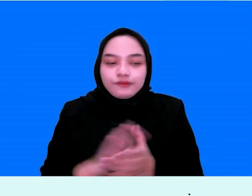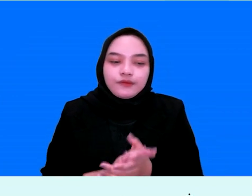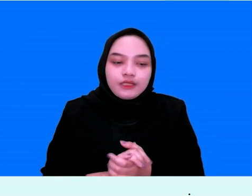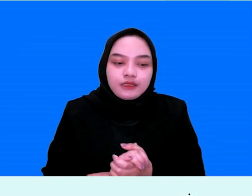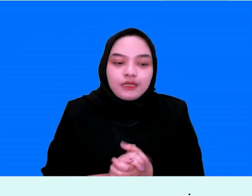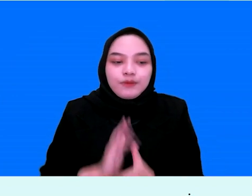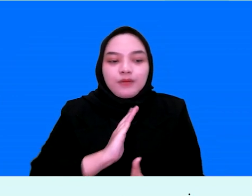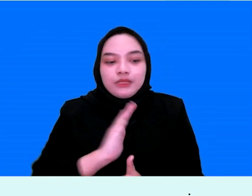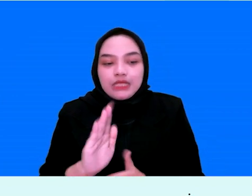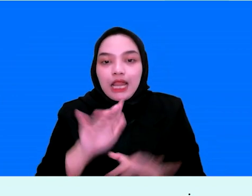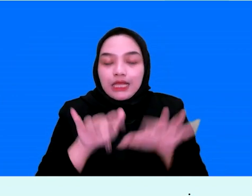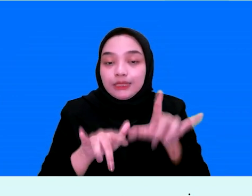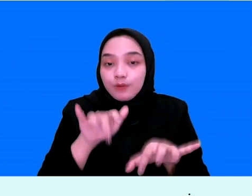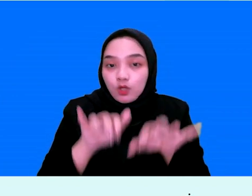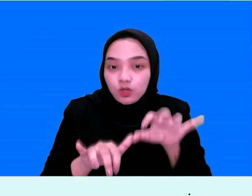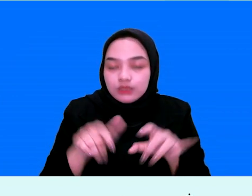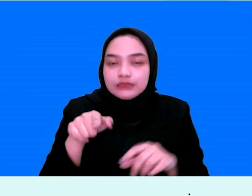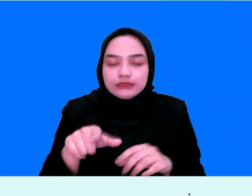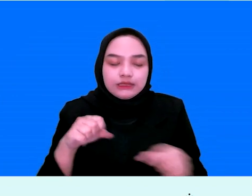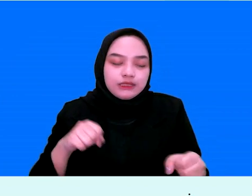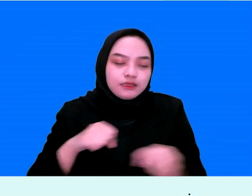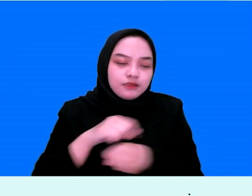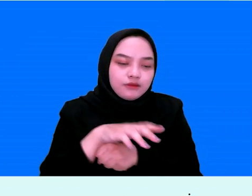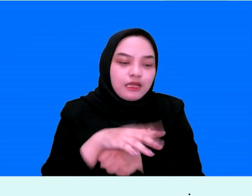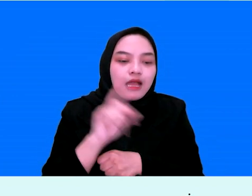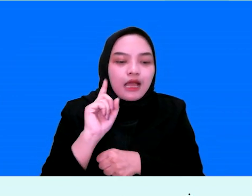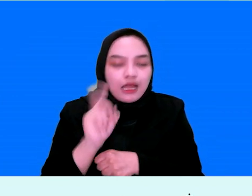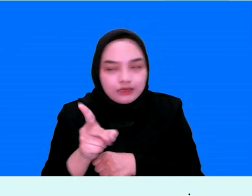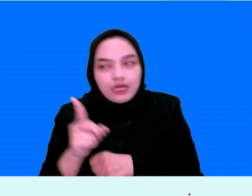Kemudian prinsipal keyboard, di mana impact-nya di sini